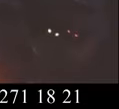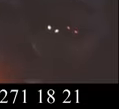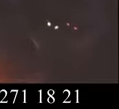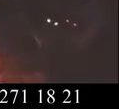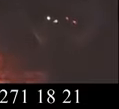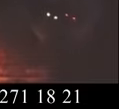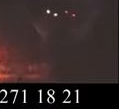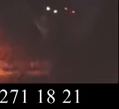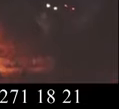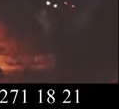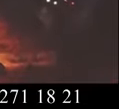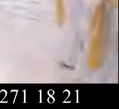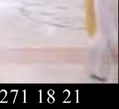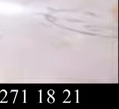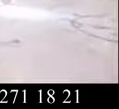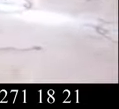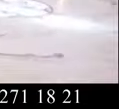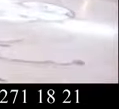Спонсор курса валют – комплекс «Арбат».